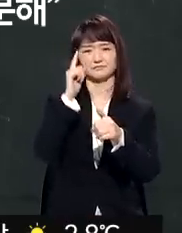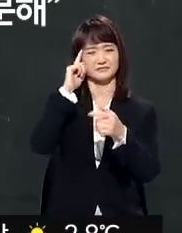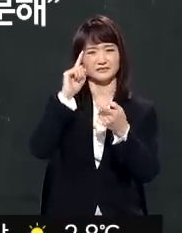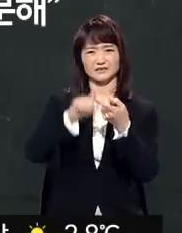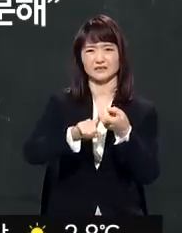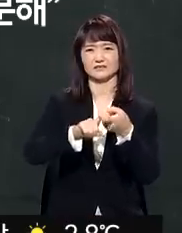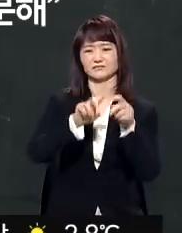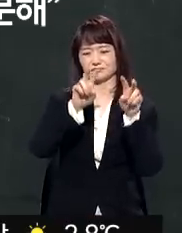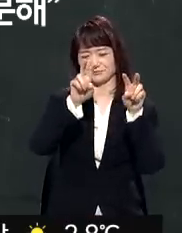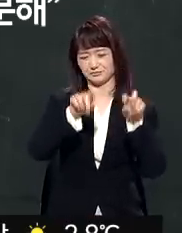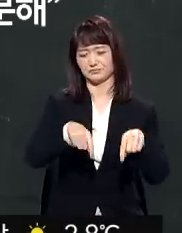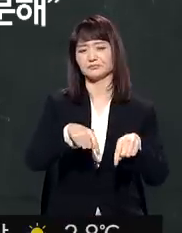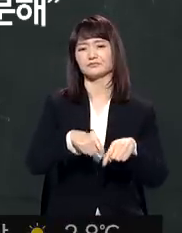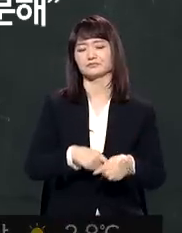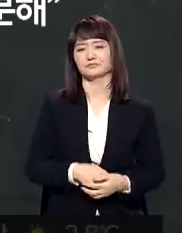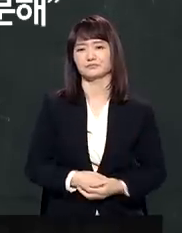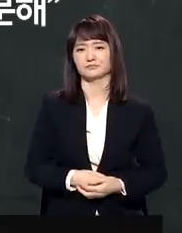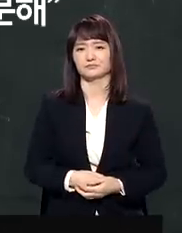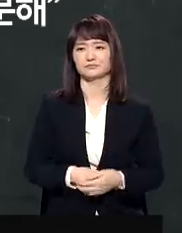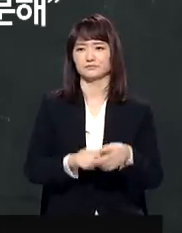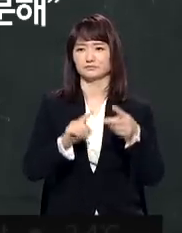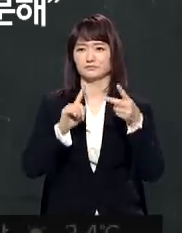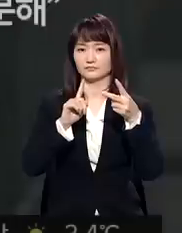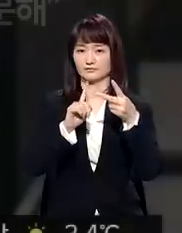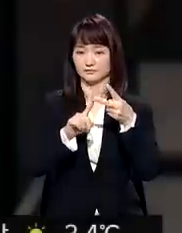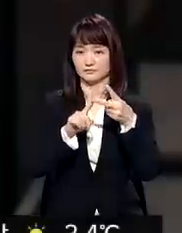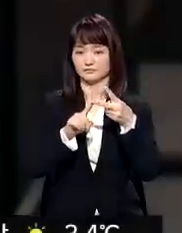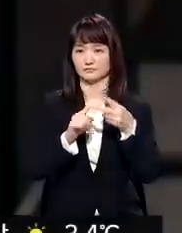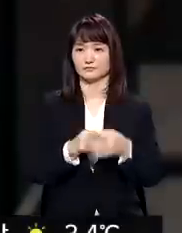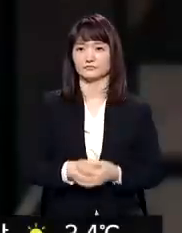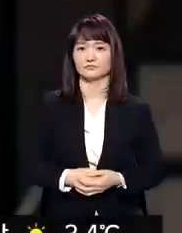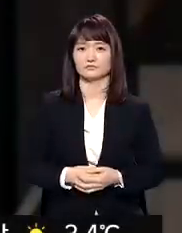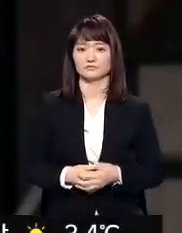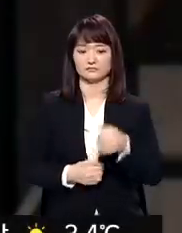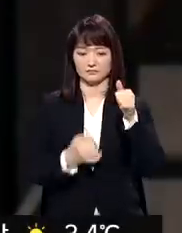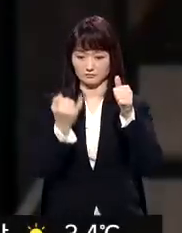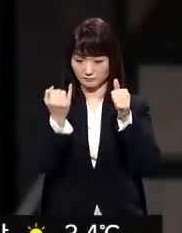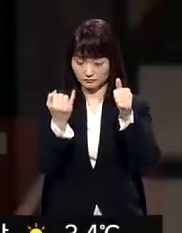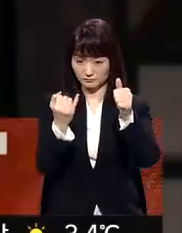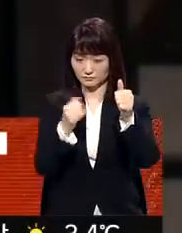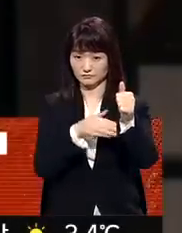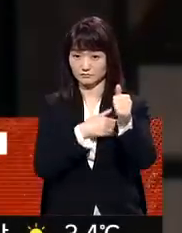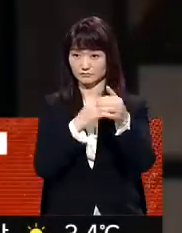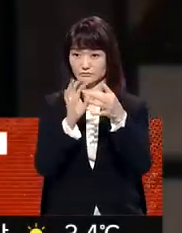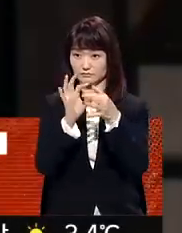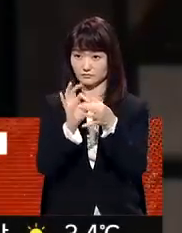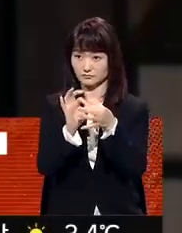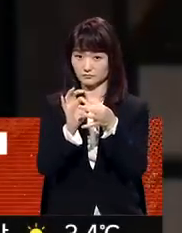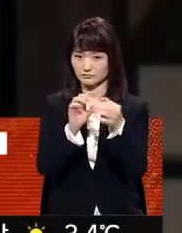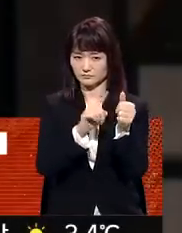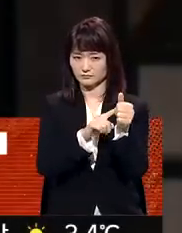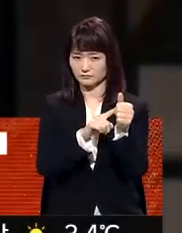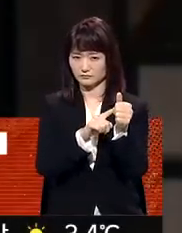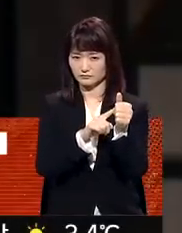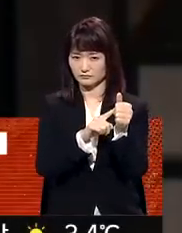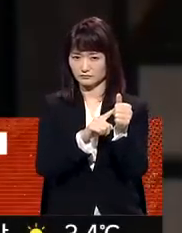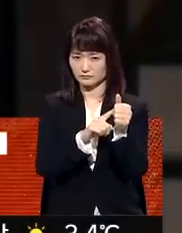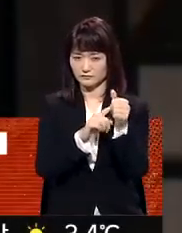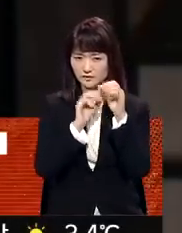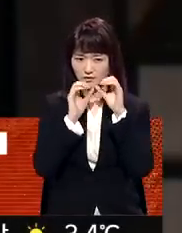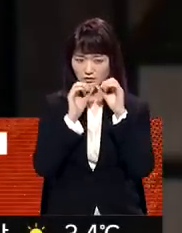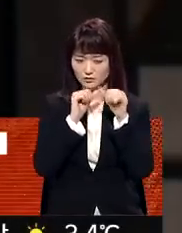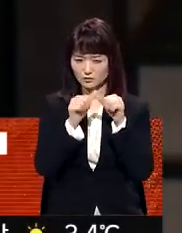않았다는 것이고 두 번째는 지금 부원장과 내연녀의 관계였기 때문에 부원장이 이런 사실이 바깥에 외부에 알려지면